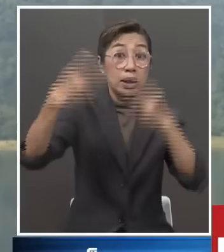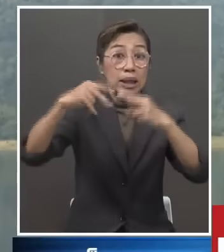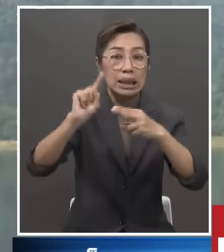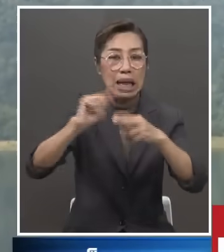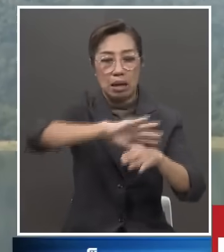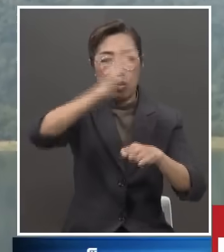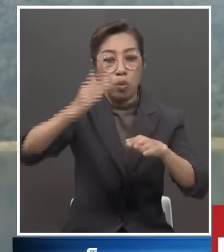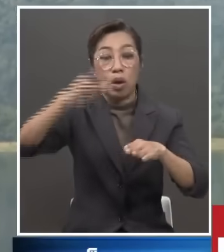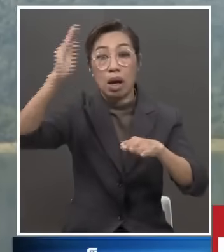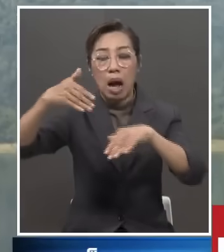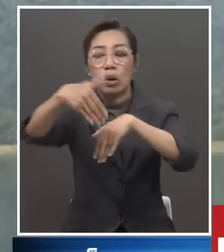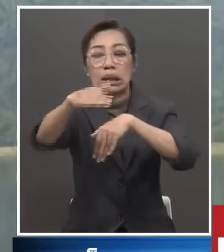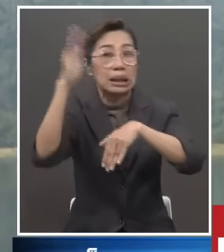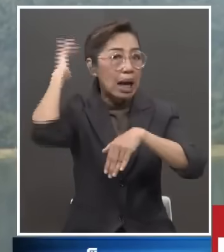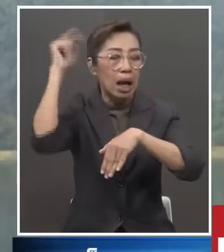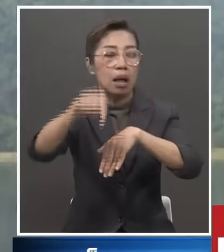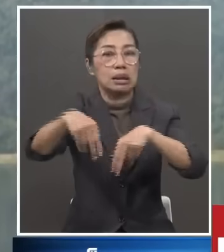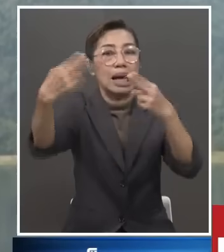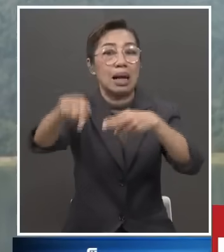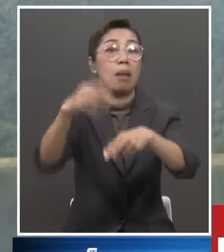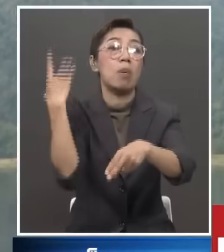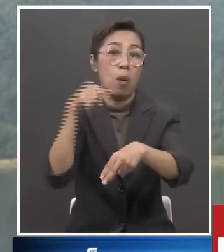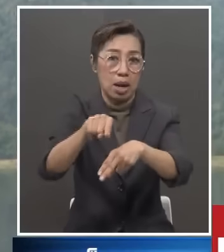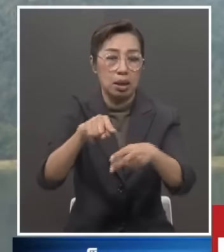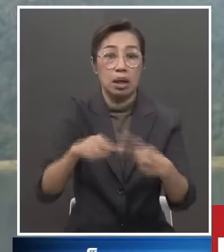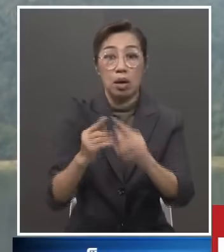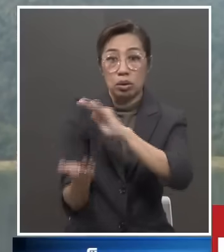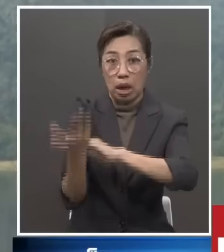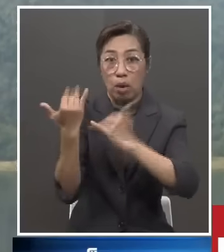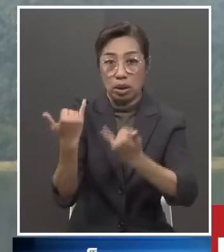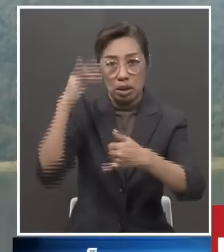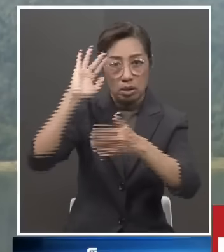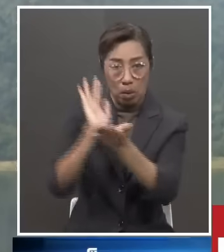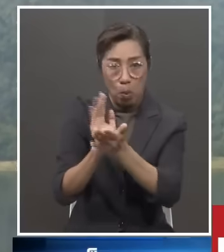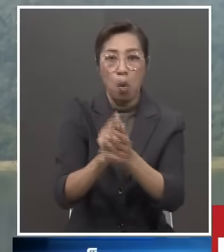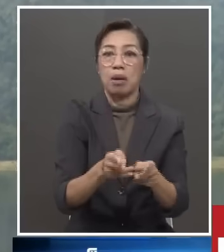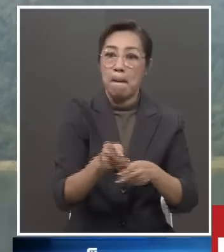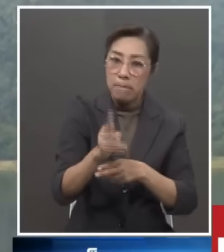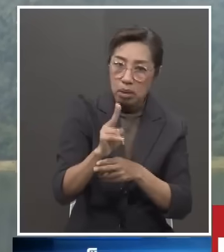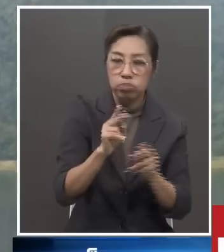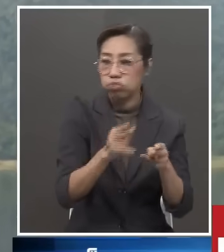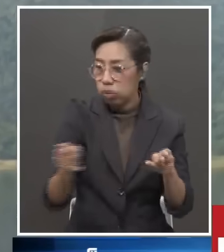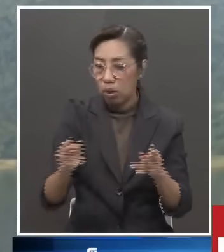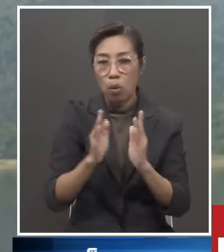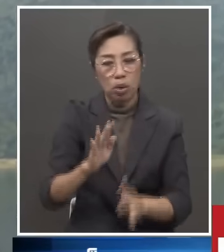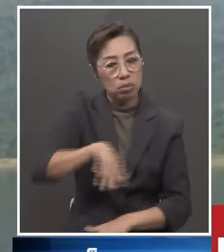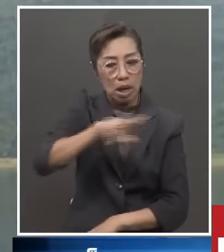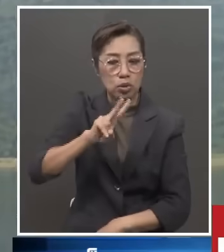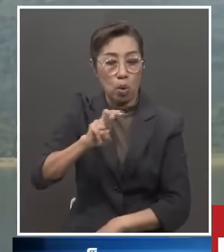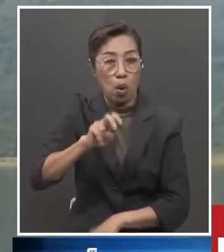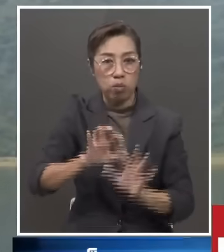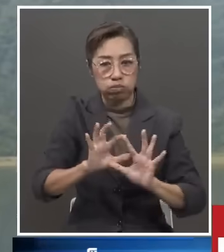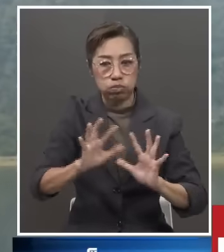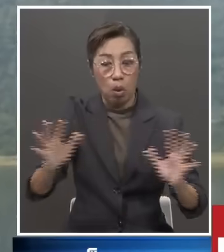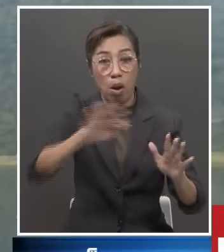แหละค่ะขณะที่ความคืบหน้าเช้าวันนี้นะคะกำลังตำรวจพร้อมอาวุธครบมือกว่า 200นายนะคะกระจาย